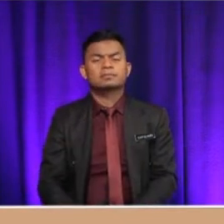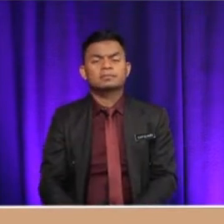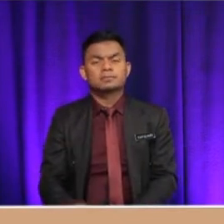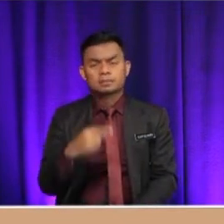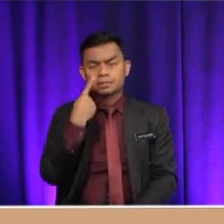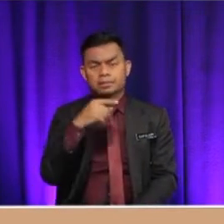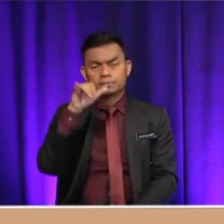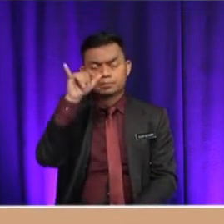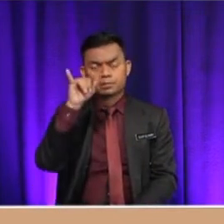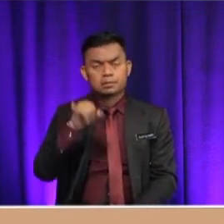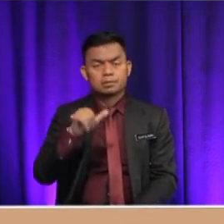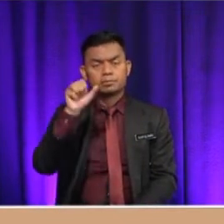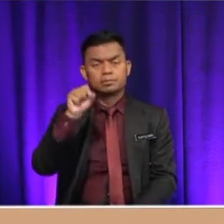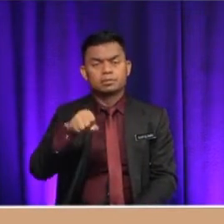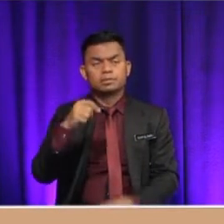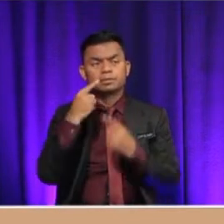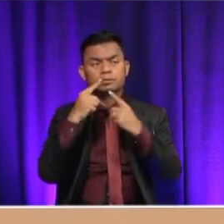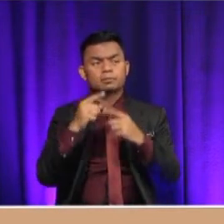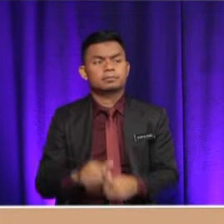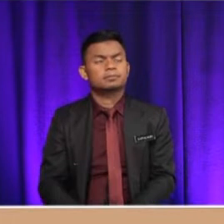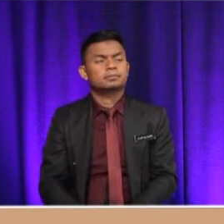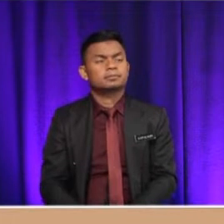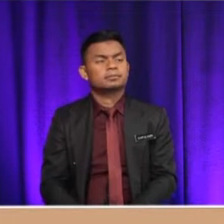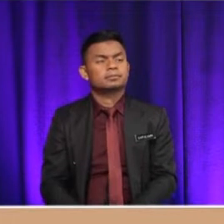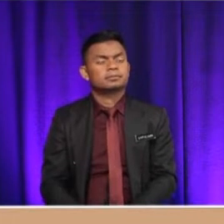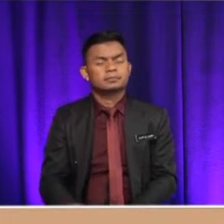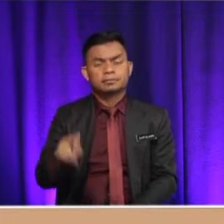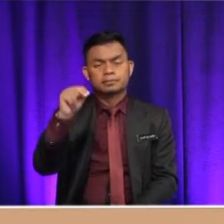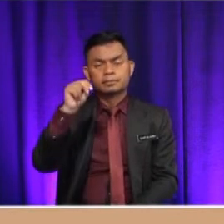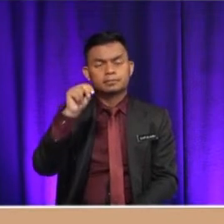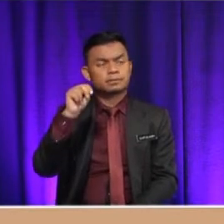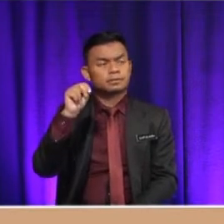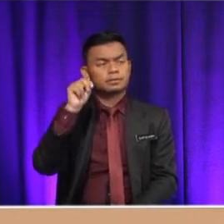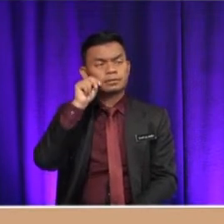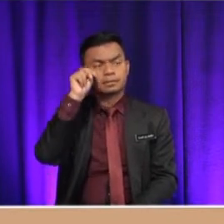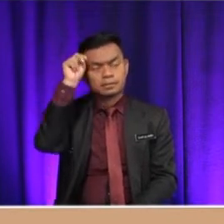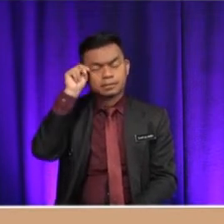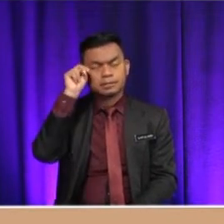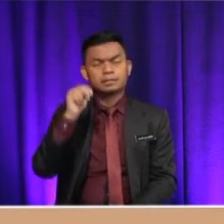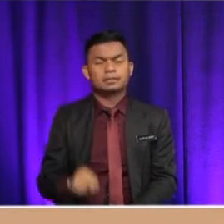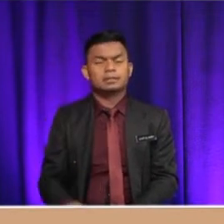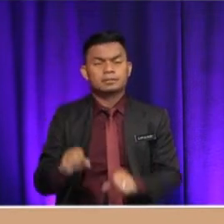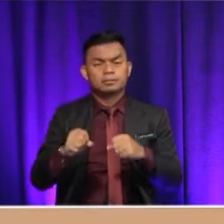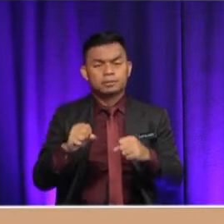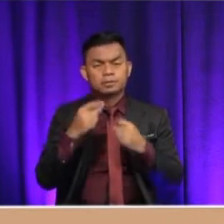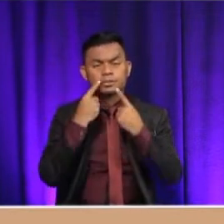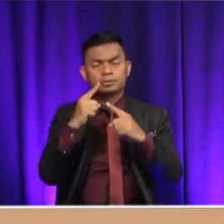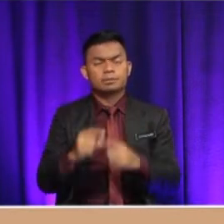Siapa boleh teka? Yang mana satu bekalan air langsung? Okey, Nazran. Yang mana bekalan air tidak